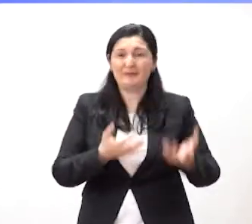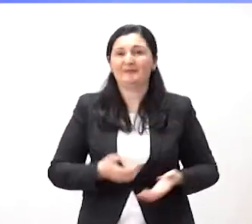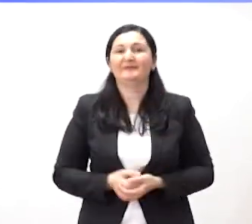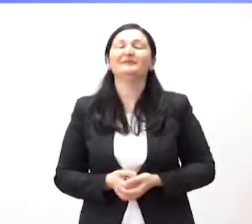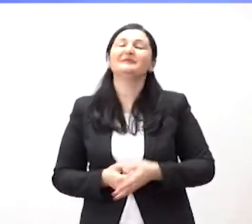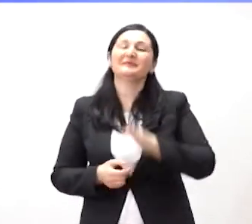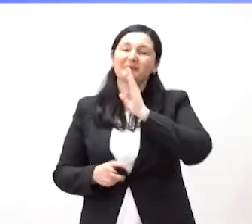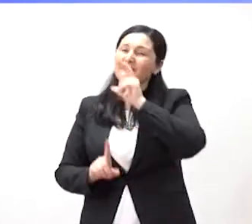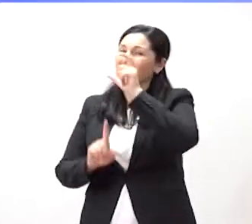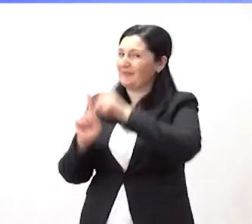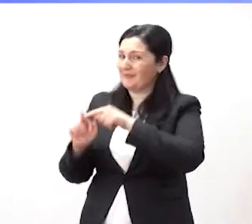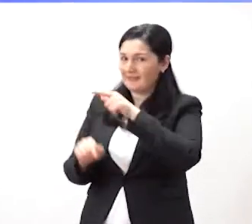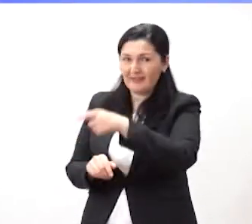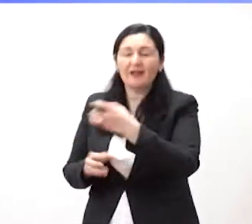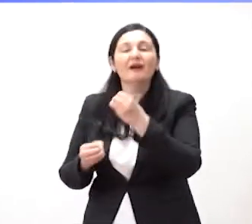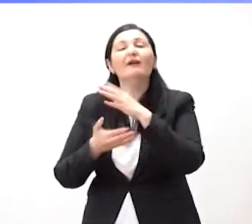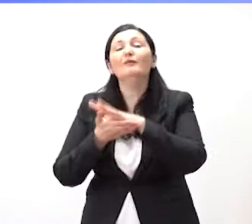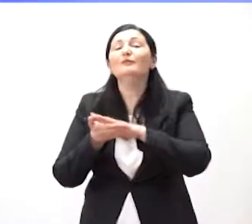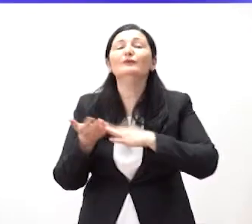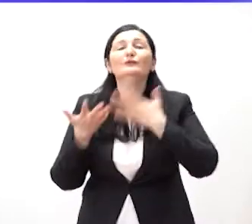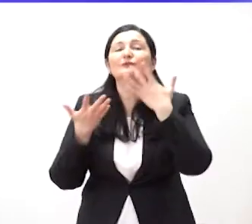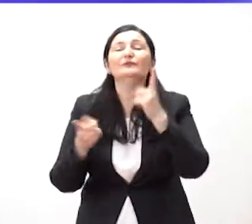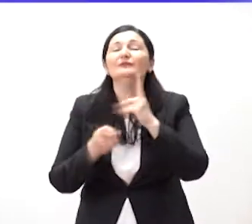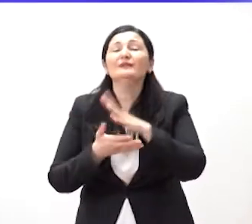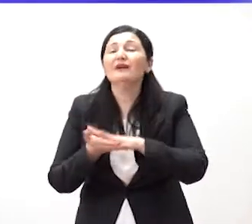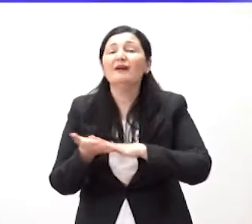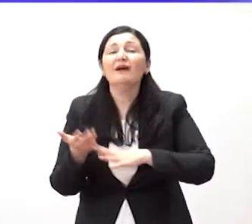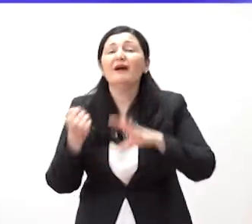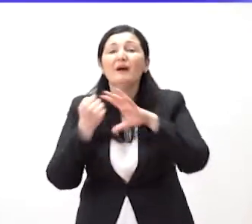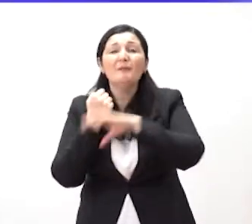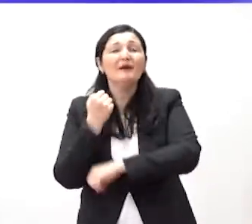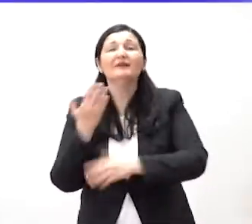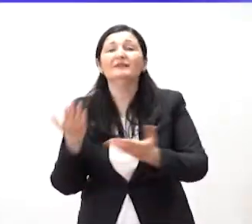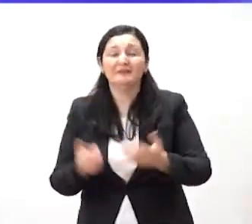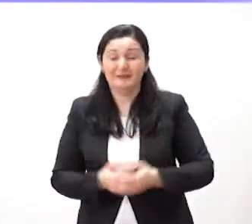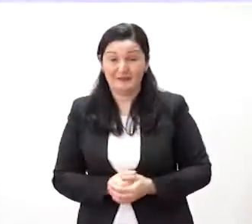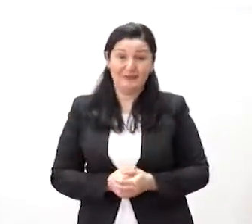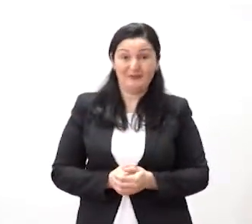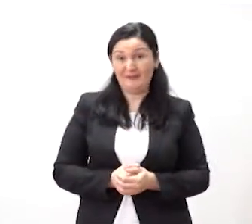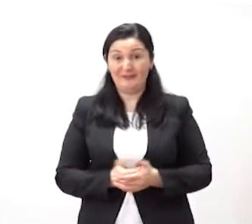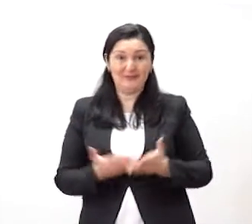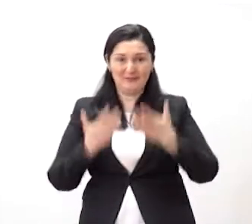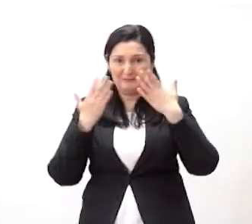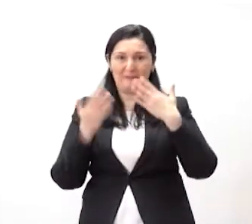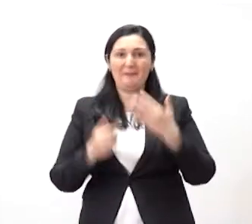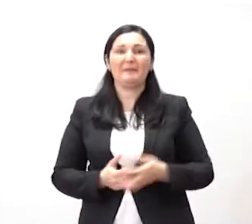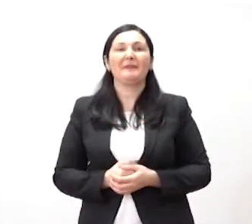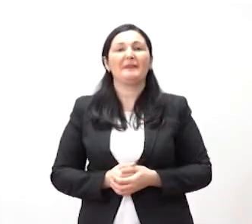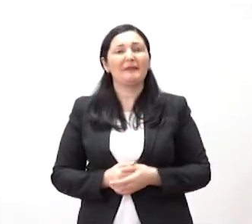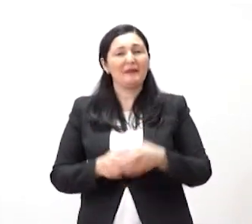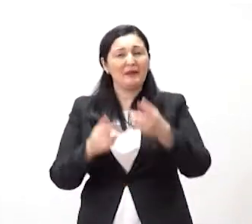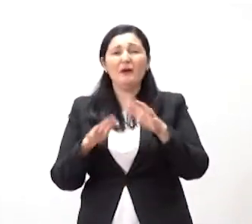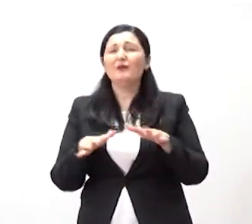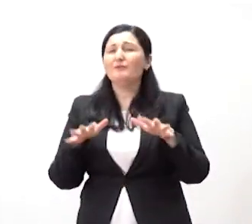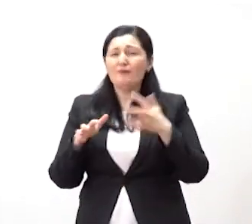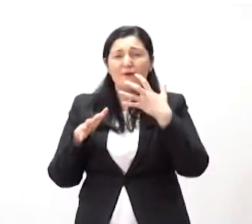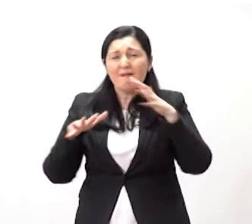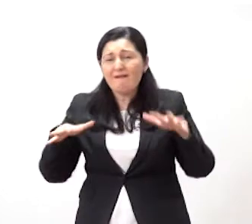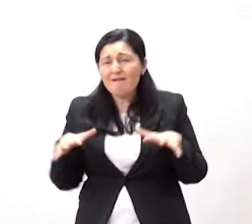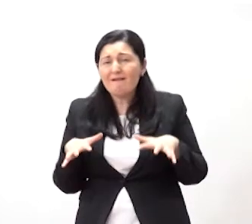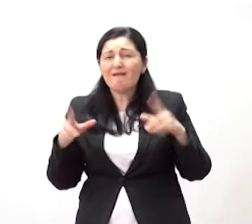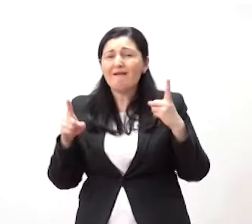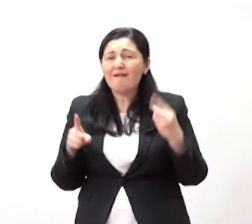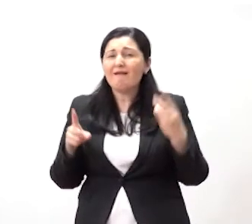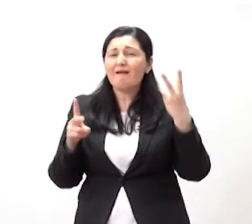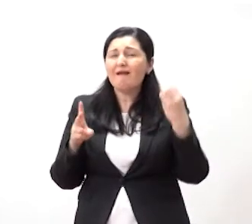لولا جون. لابای. کنی دوومش رو خون. دوومش چی می شود؟ دوومش رو خون؟ چند روز گذشت.